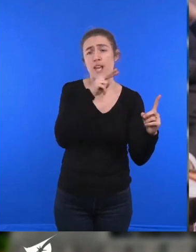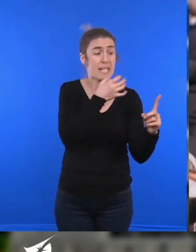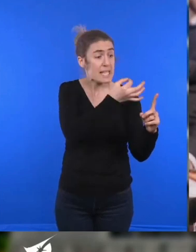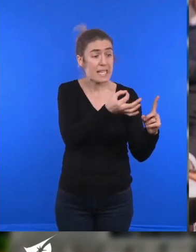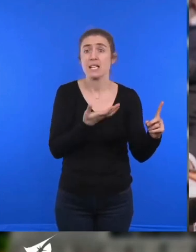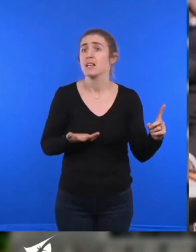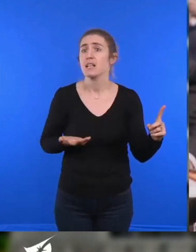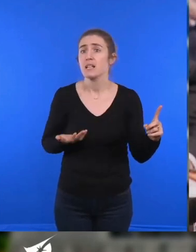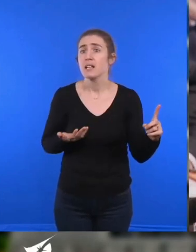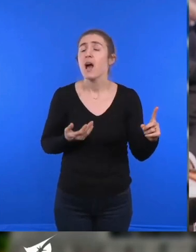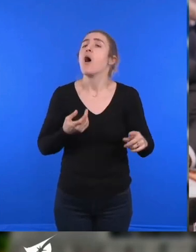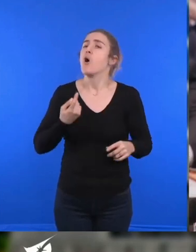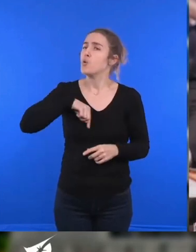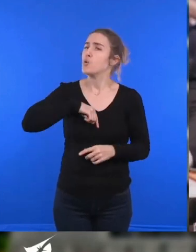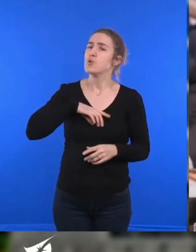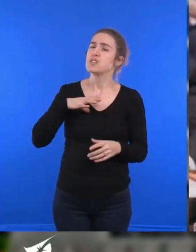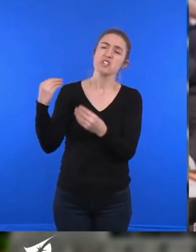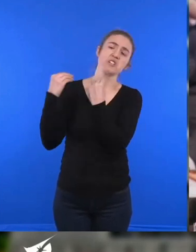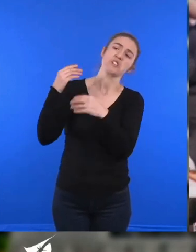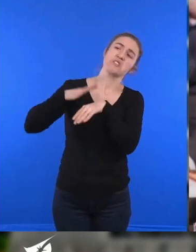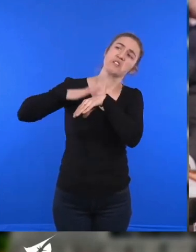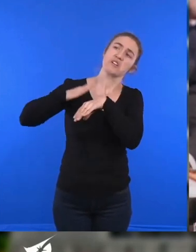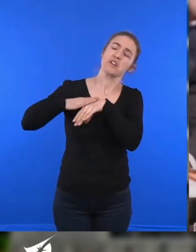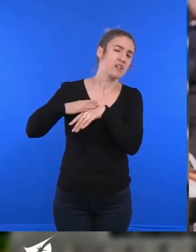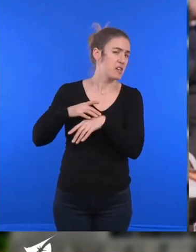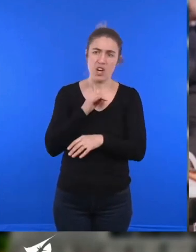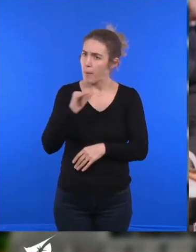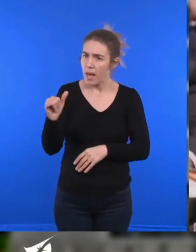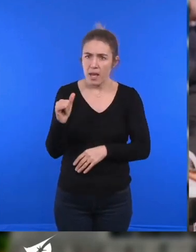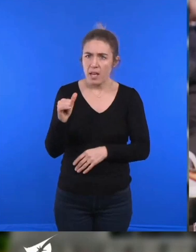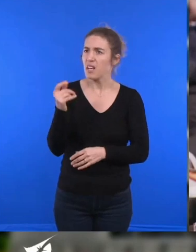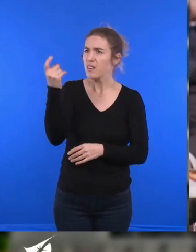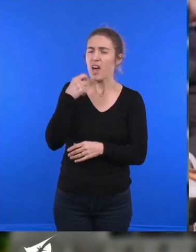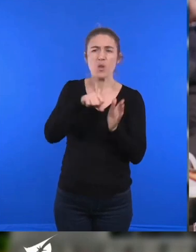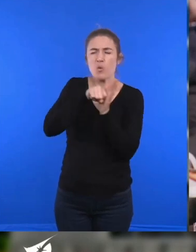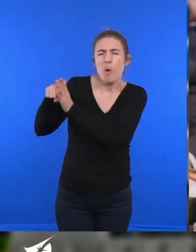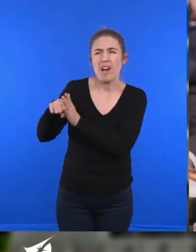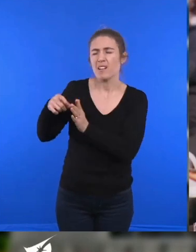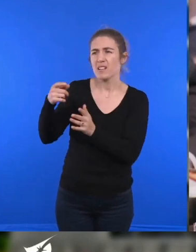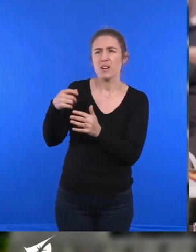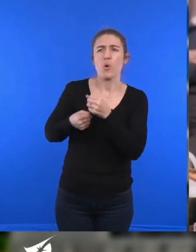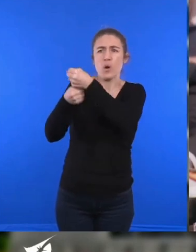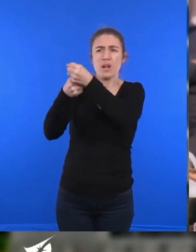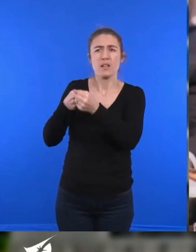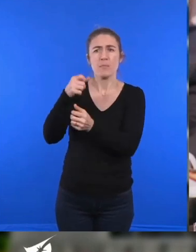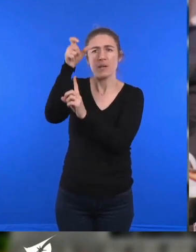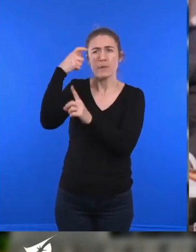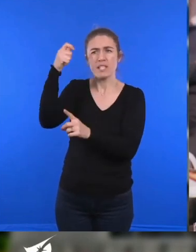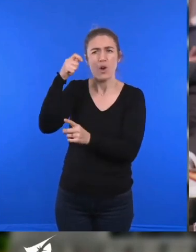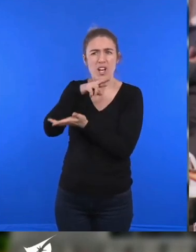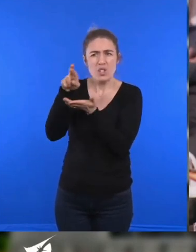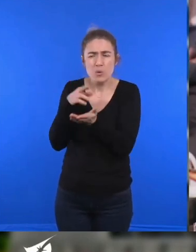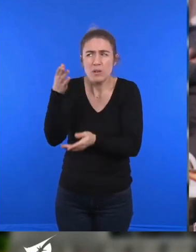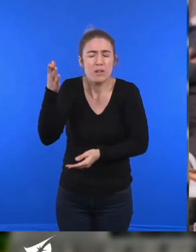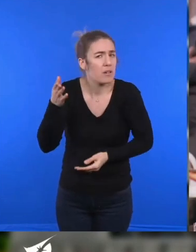nous n'avons pas de leçons à recevoir d'aucun ordre de ces forces de droite qui soutiennent la présidente de région. J'ai bien